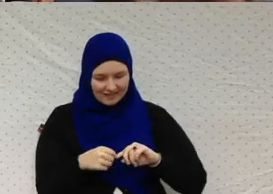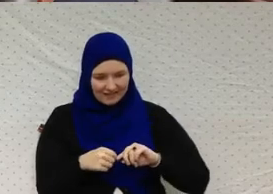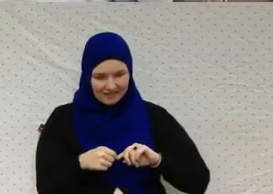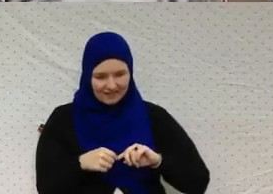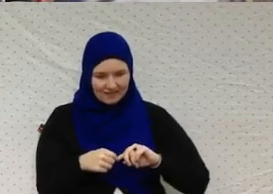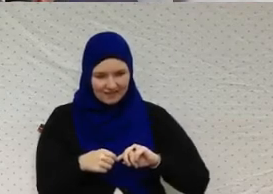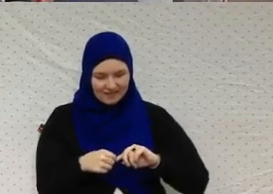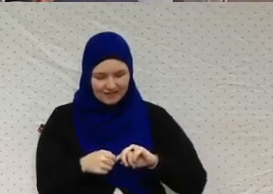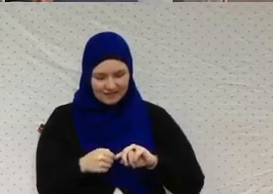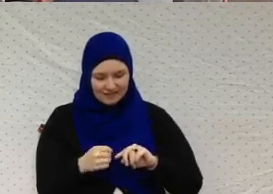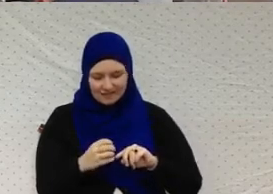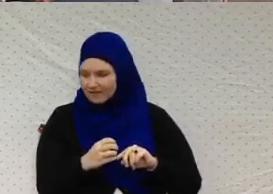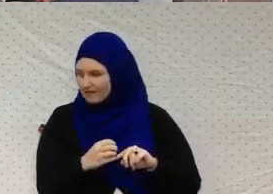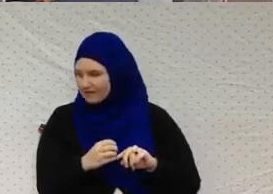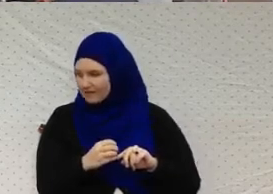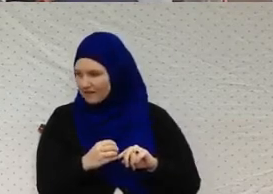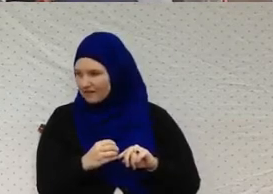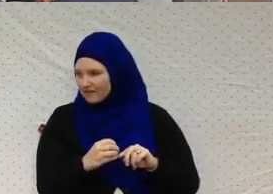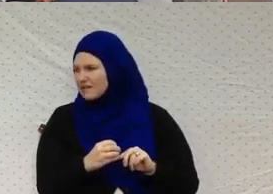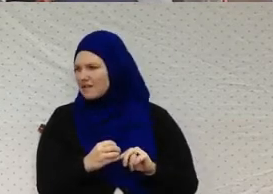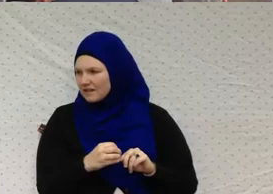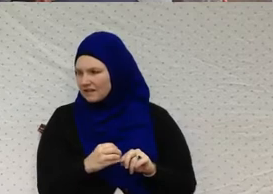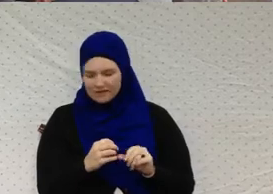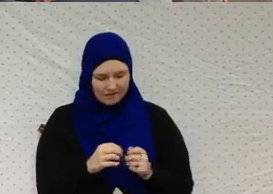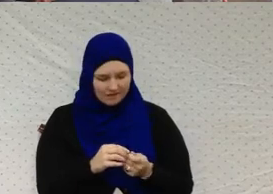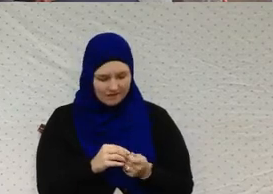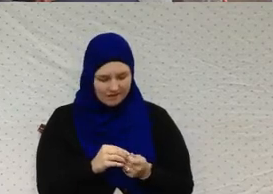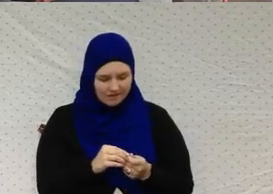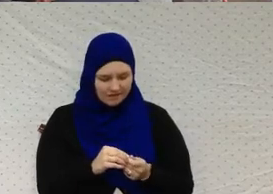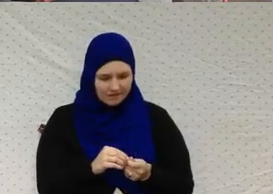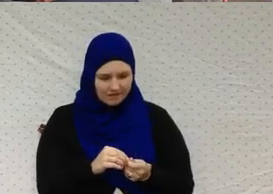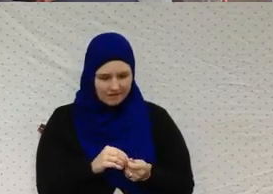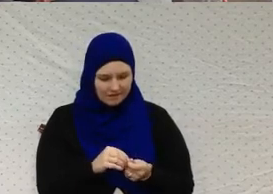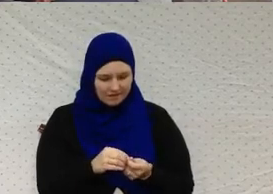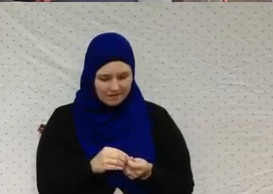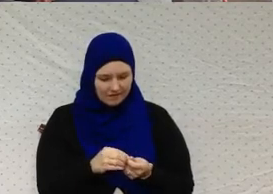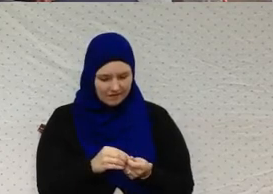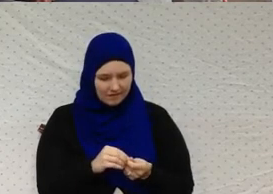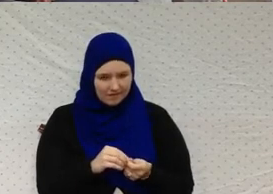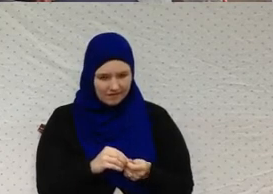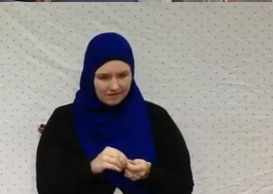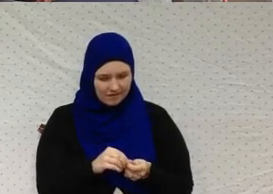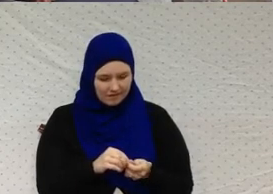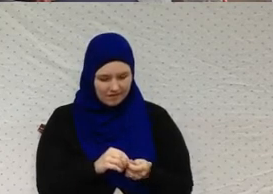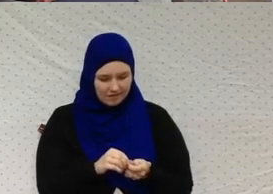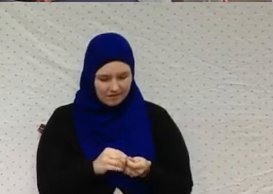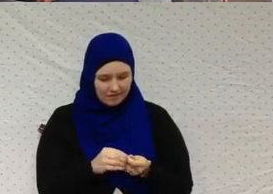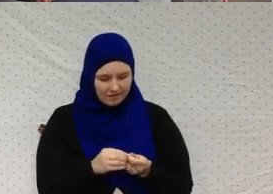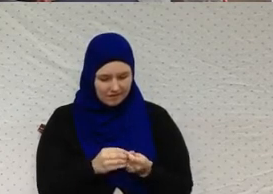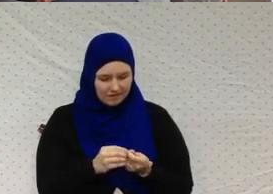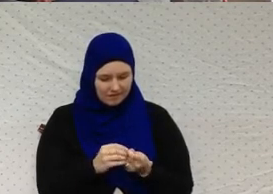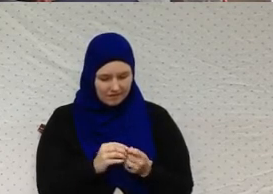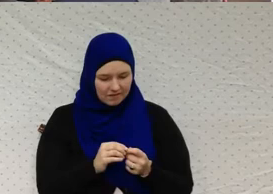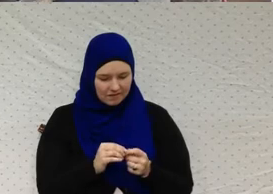شريك له وأشهد أن سيدنا ومولانا وعظيمنا وزعيمنا وحبيبنا محمدًا صلى